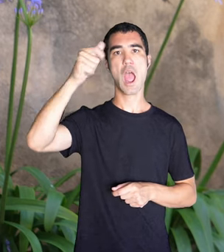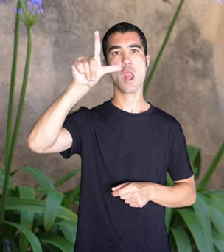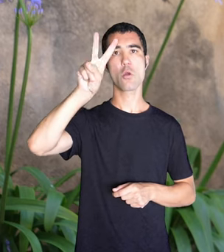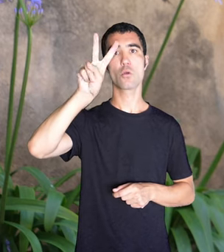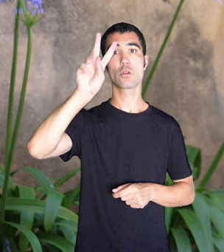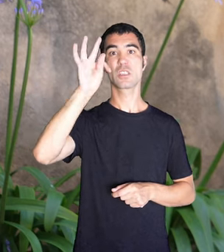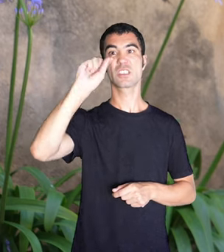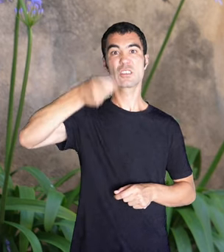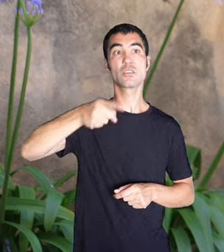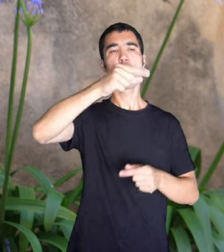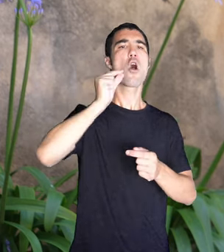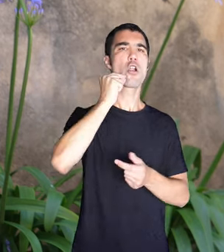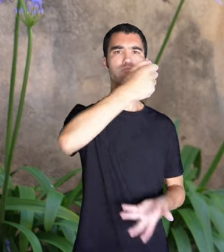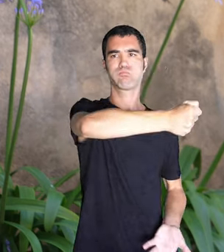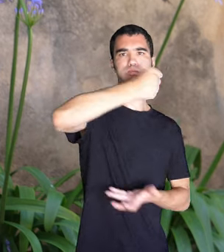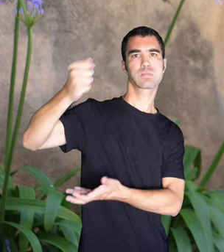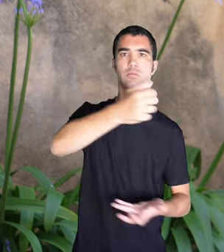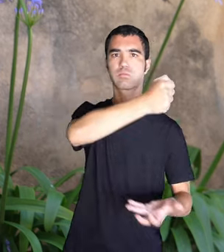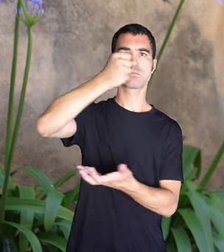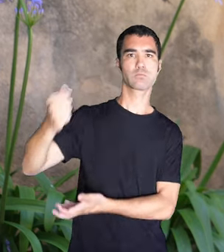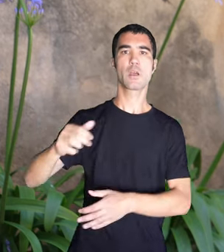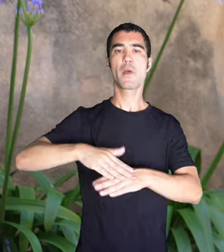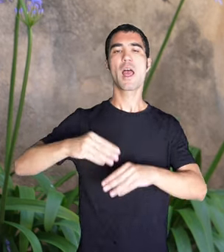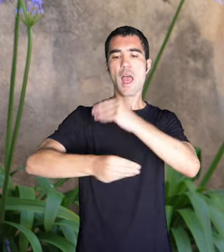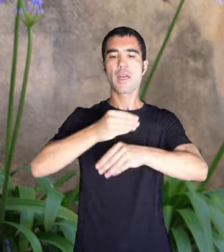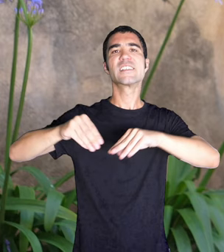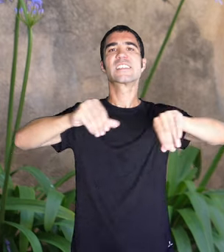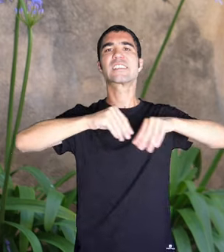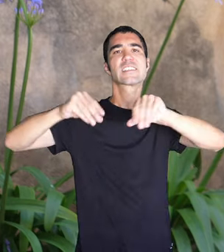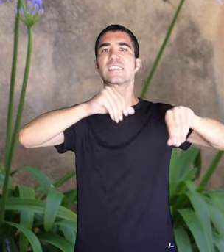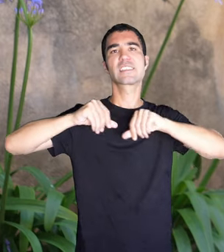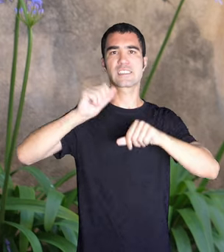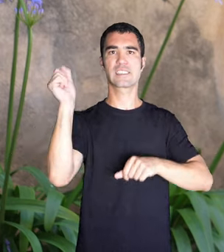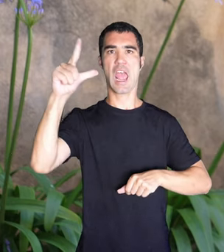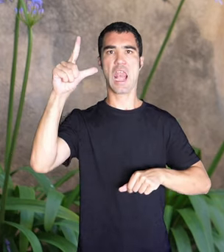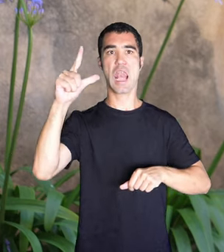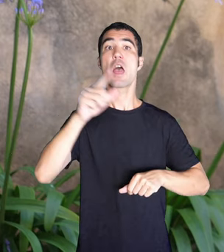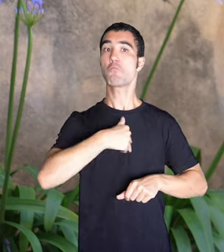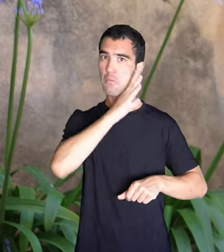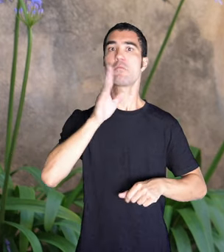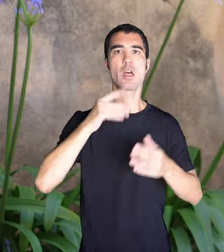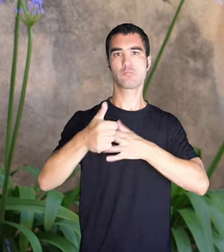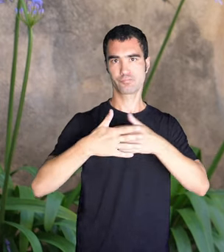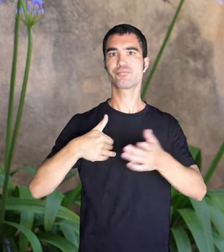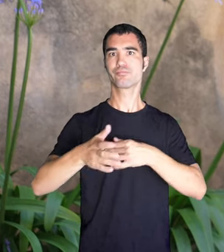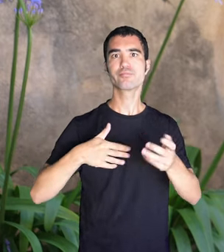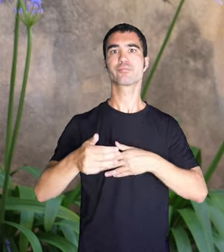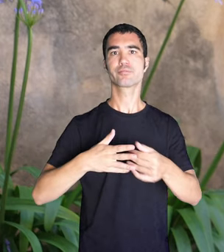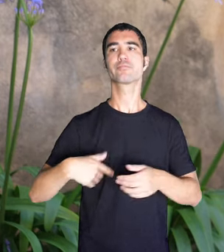olives per salar. i a mon mare els salava, i teníem